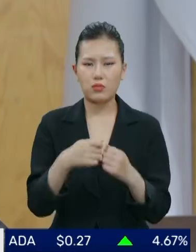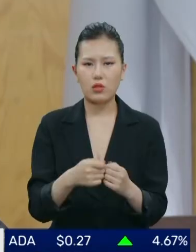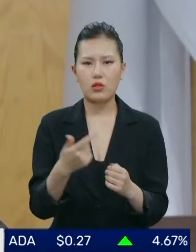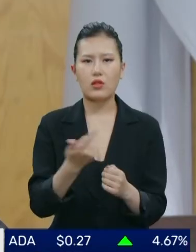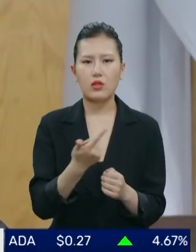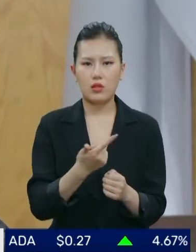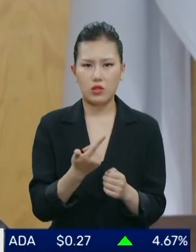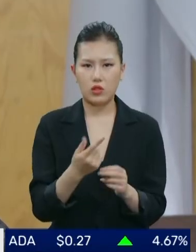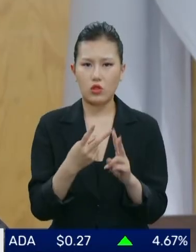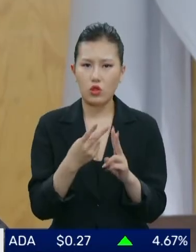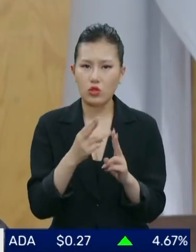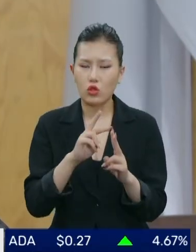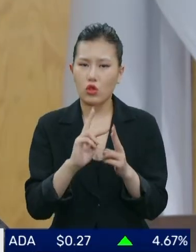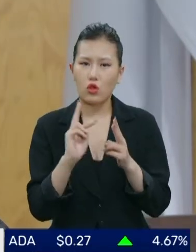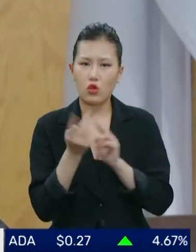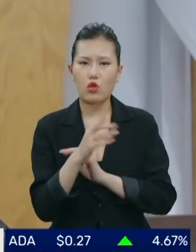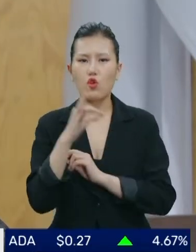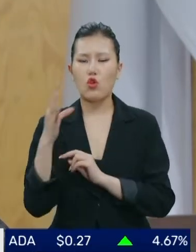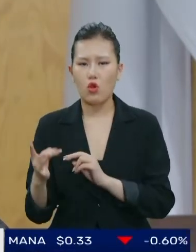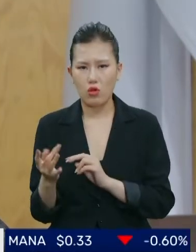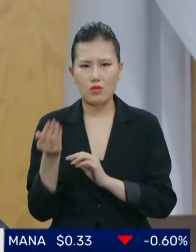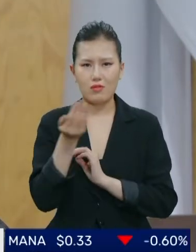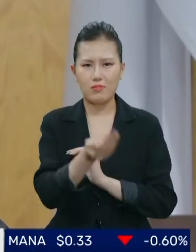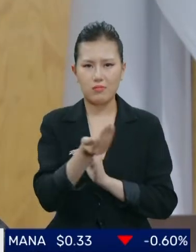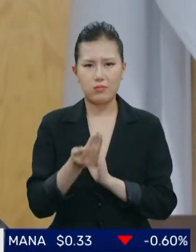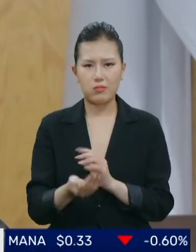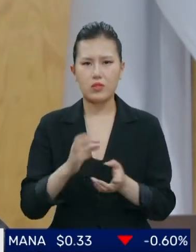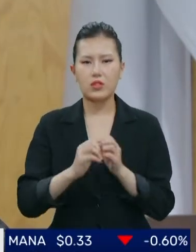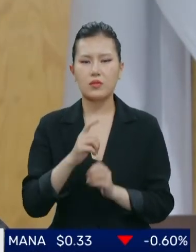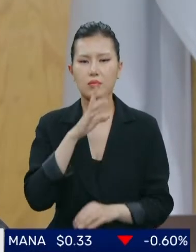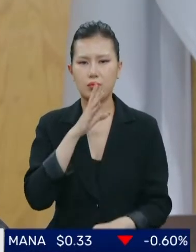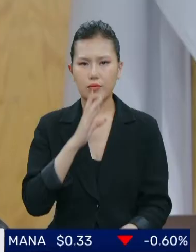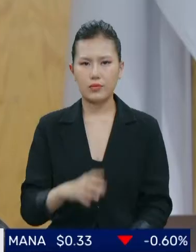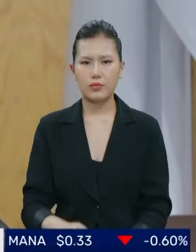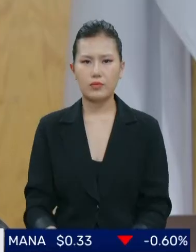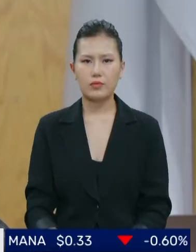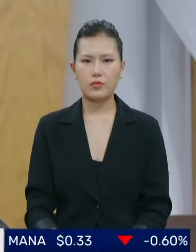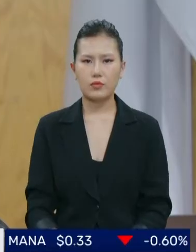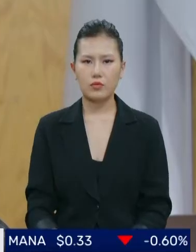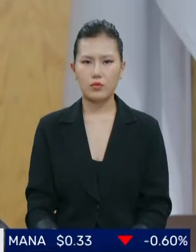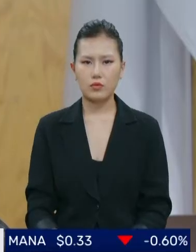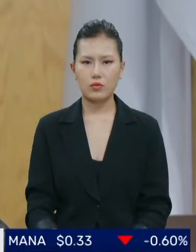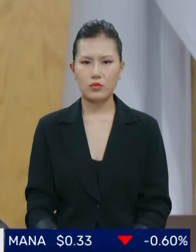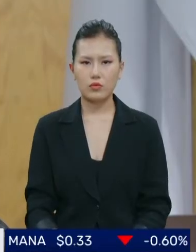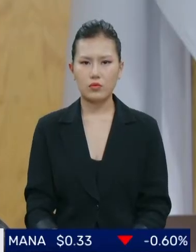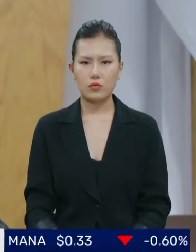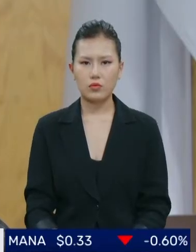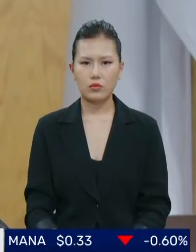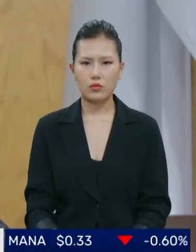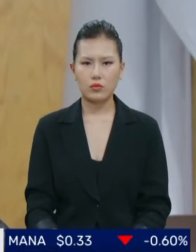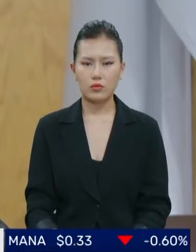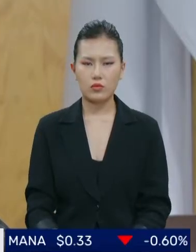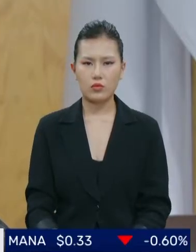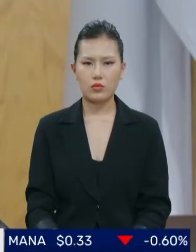оронд одоо нөөцийн тэрэгнцээр авч оруулна. За нийт одоо хохирлын хэмжээ бол ачааны